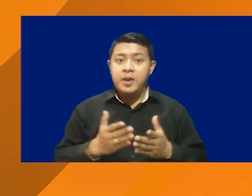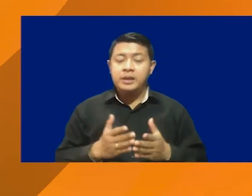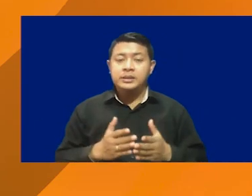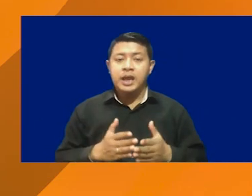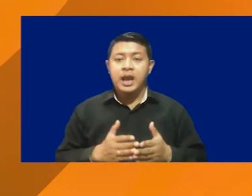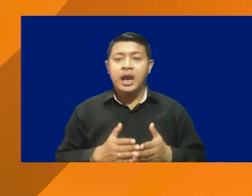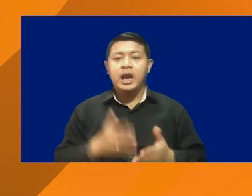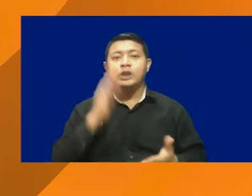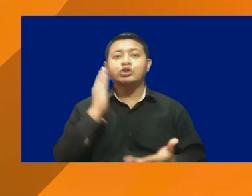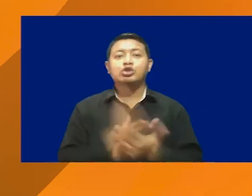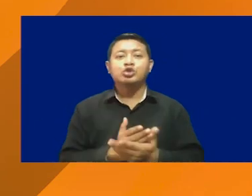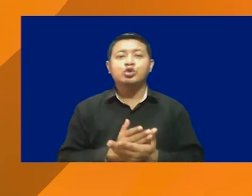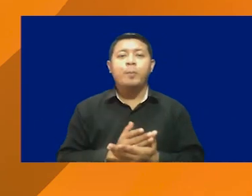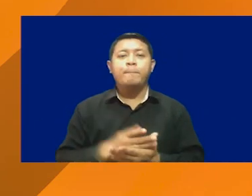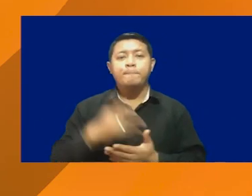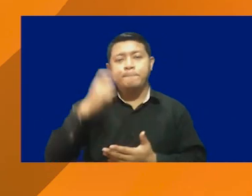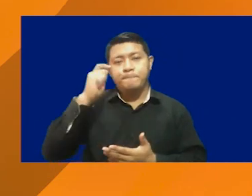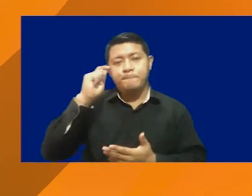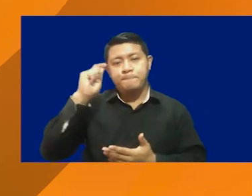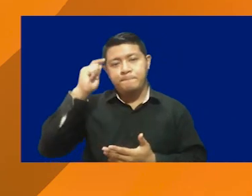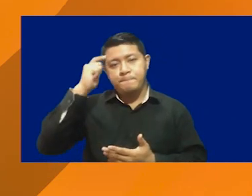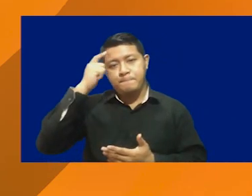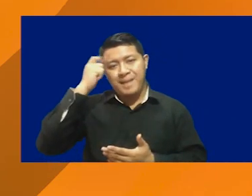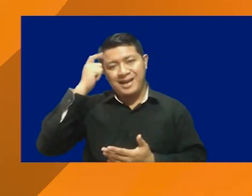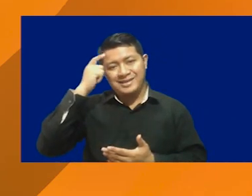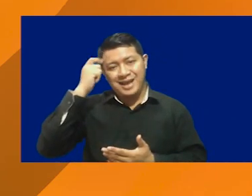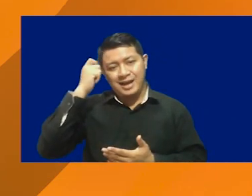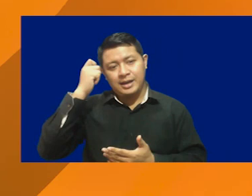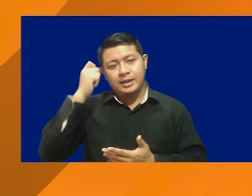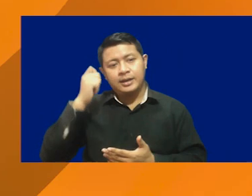kehangatan, dan biasanya akan mogok belajar.